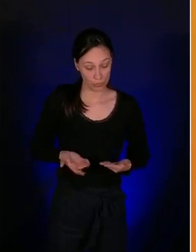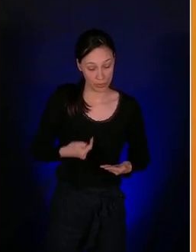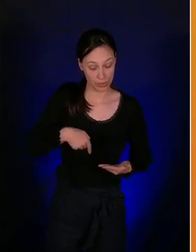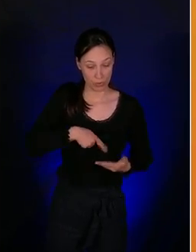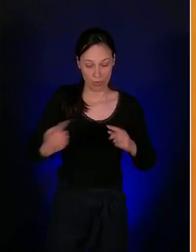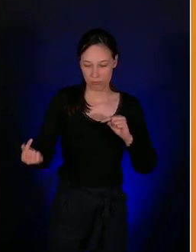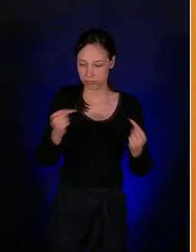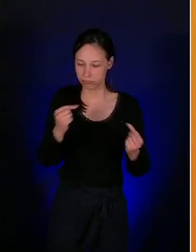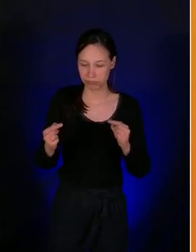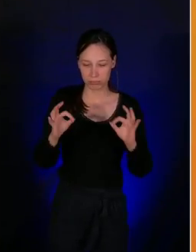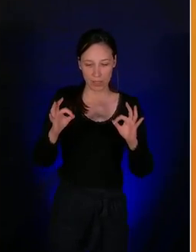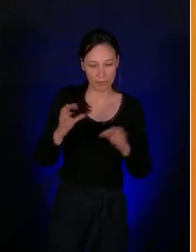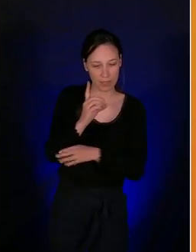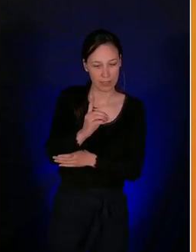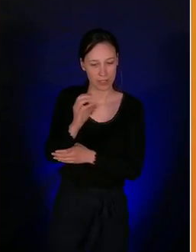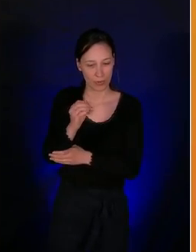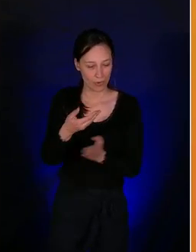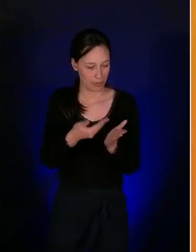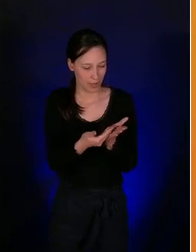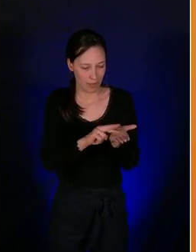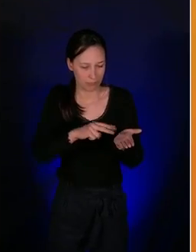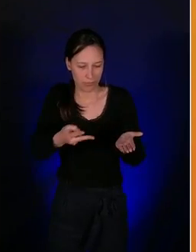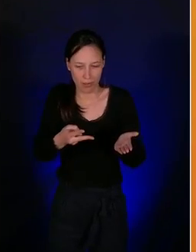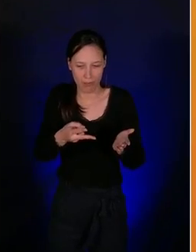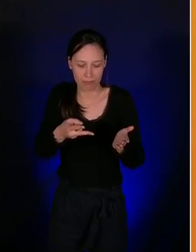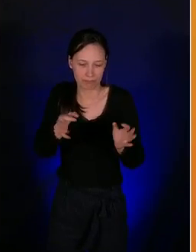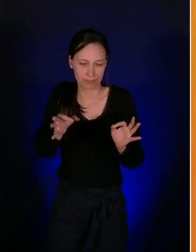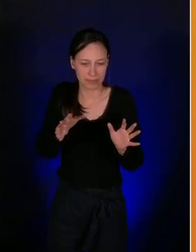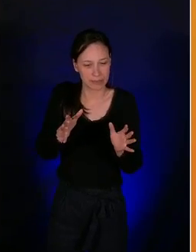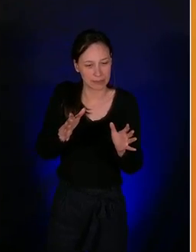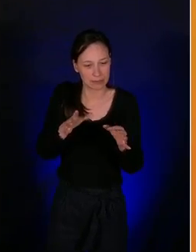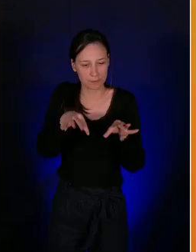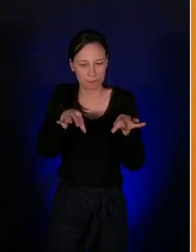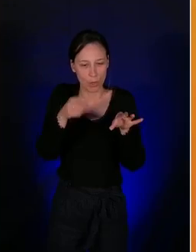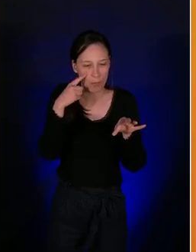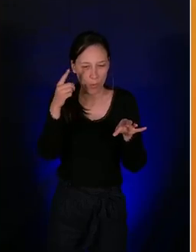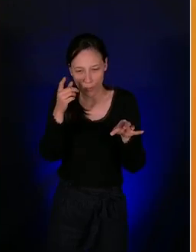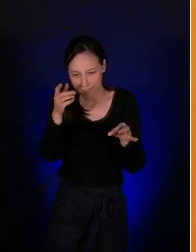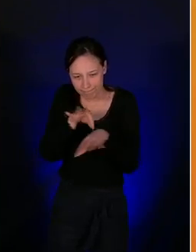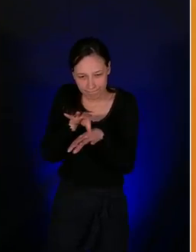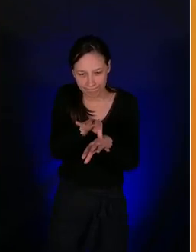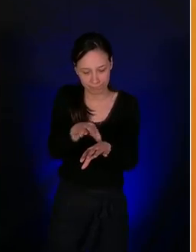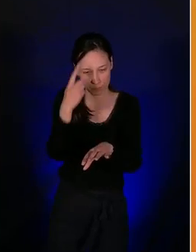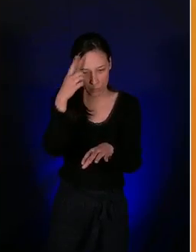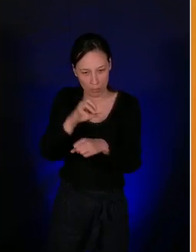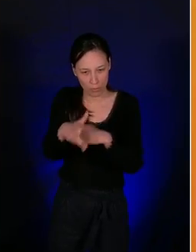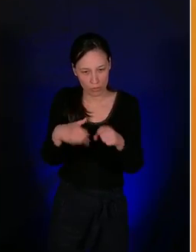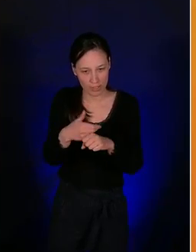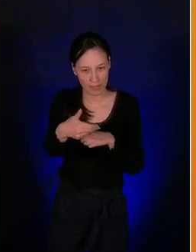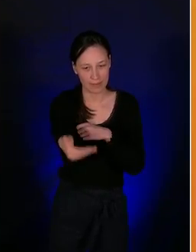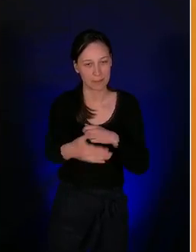donc sur notre feuille de route pour les 3 prochaines années. Chaque résolution débute par « la CGT